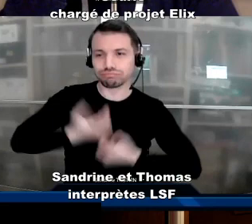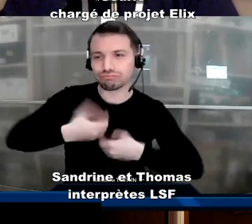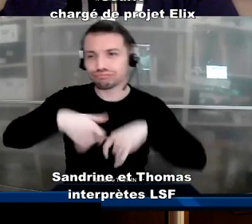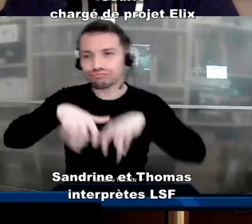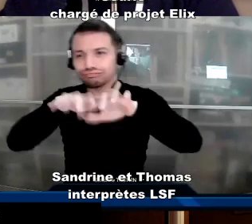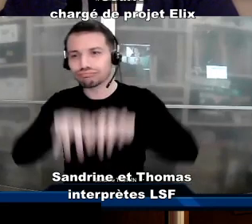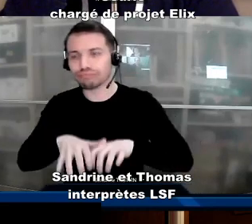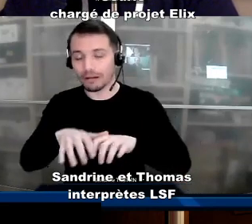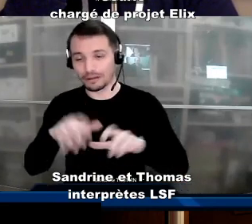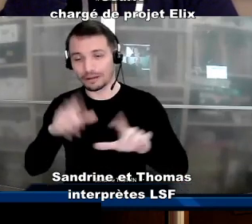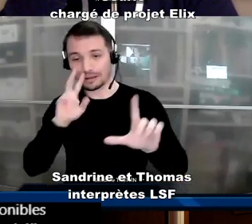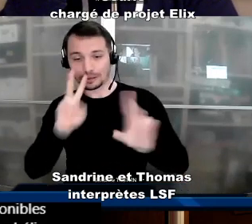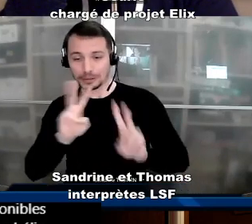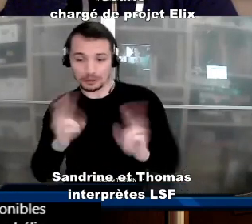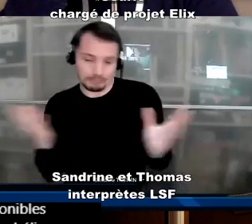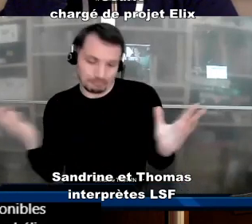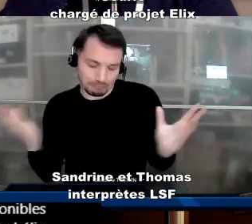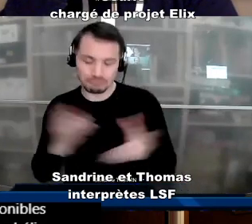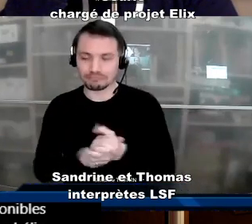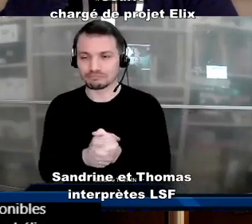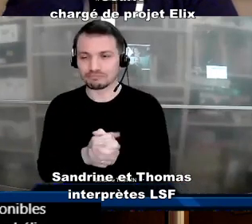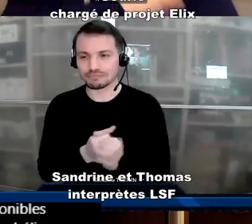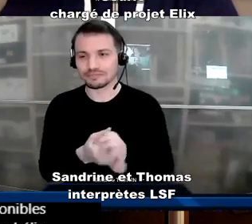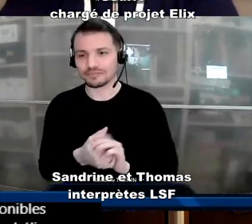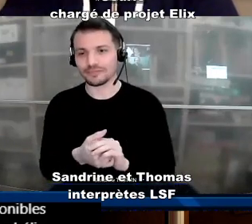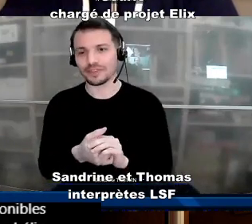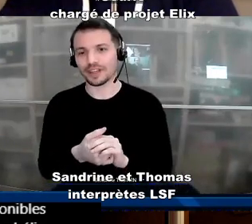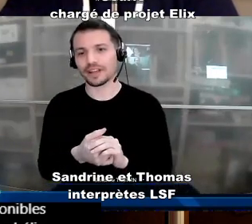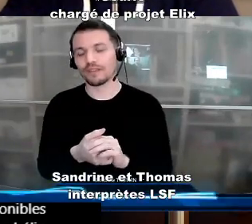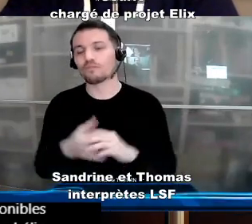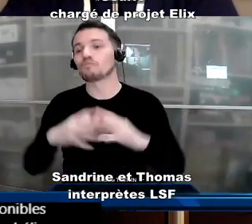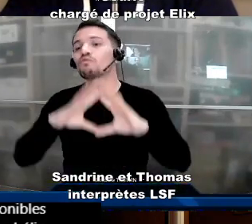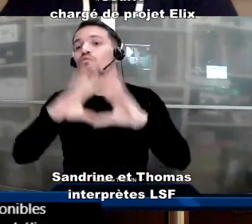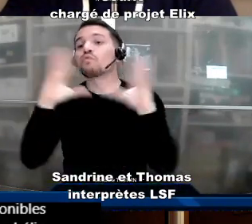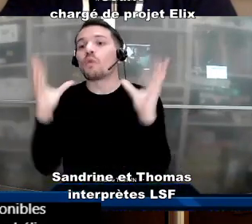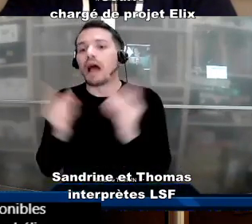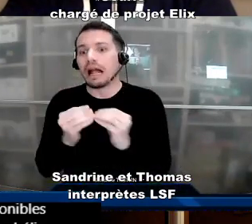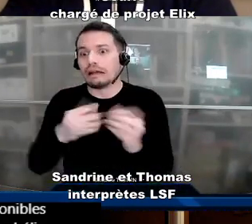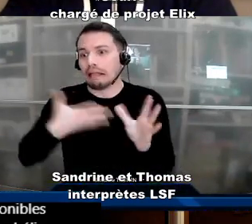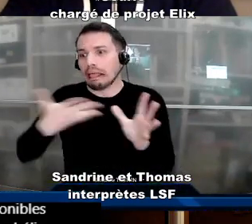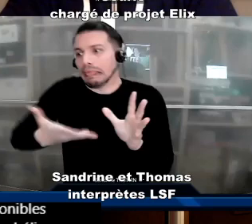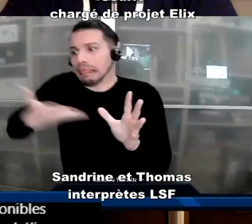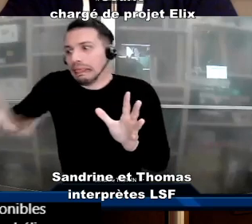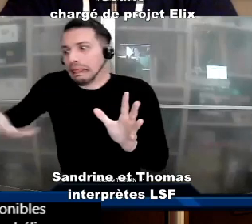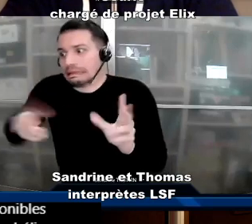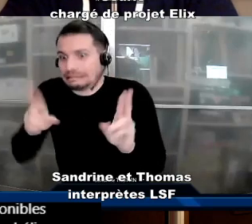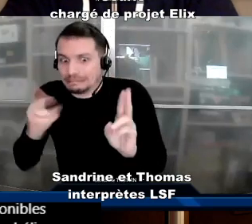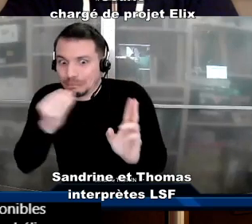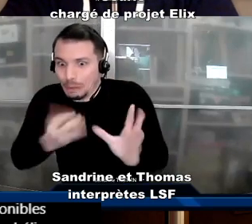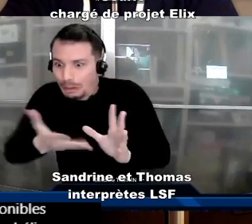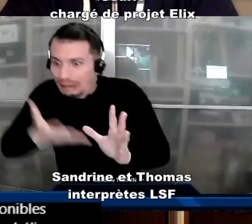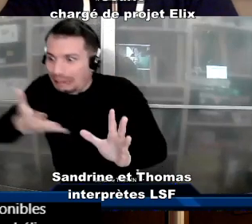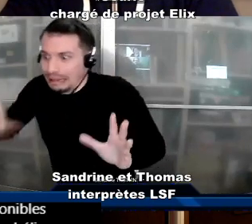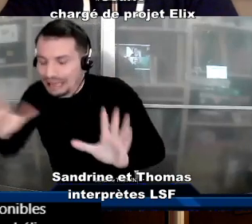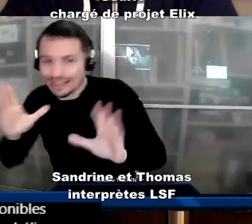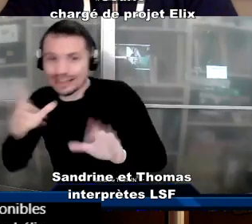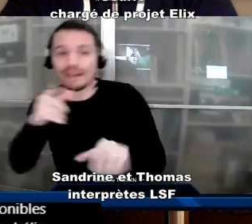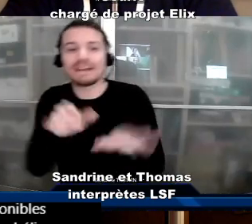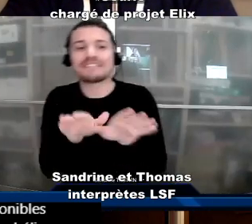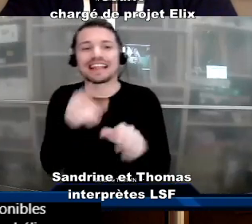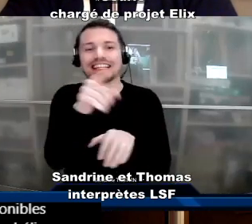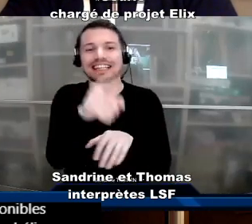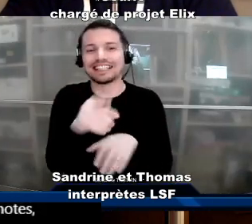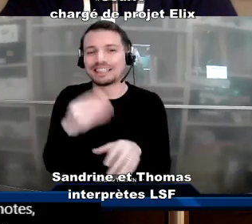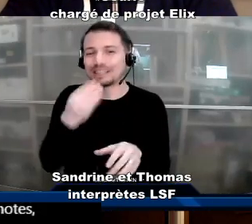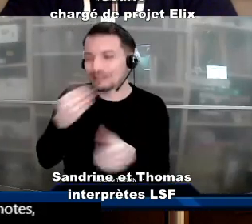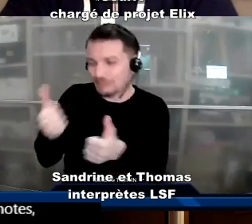d'utiliser nos services. Voilà. Donc, j'espère pas avoir été trop long. Tout cas, c'était complet. Puis,